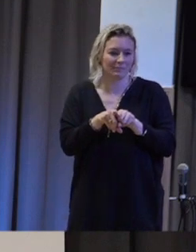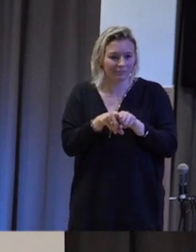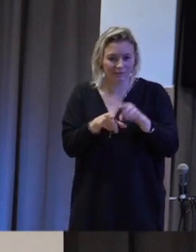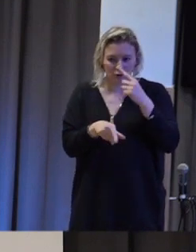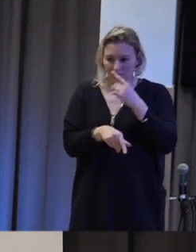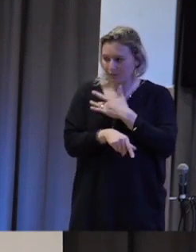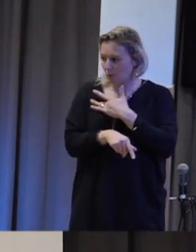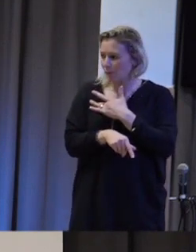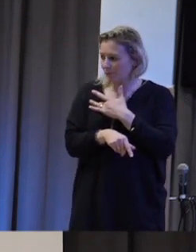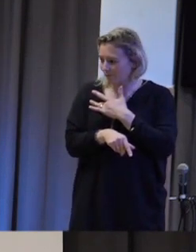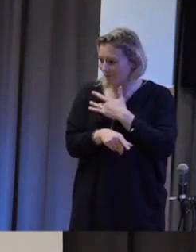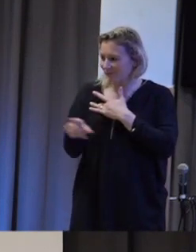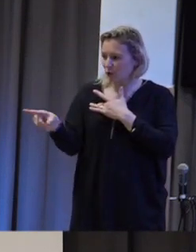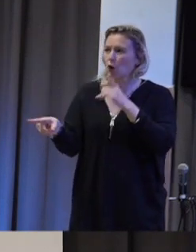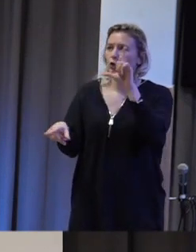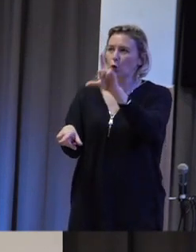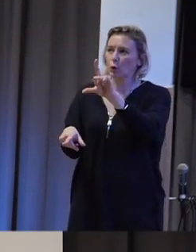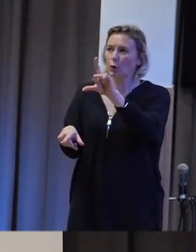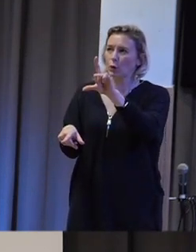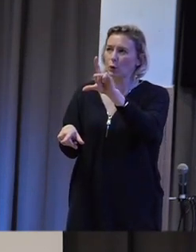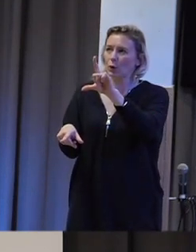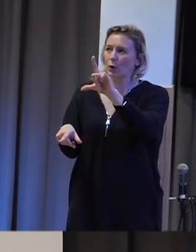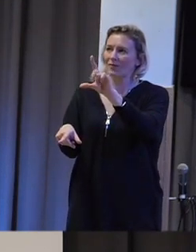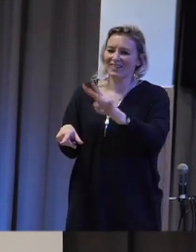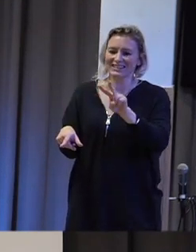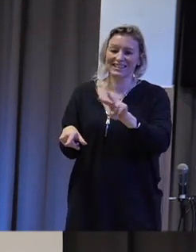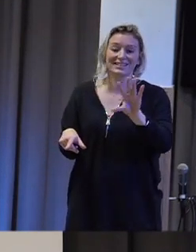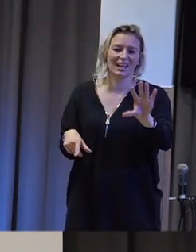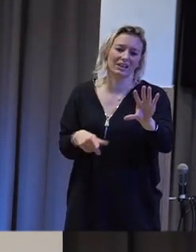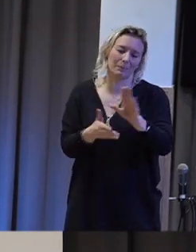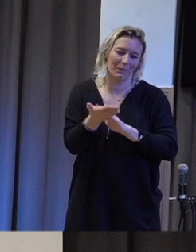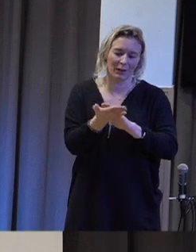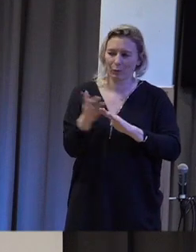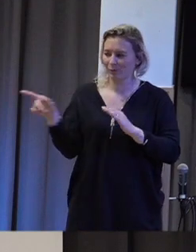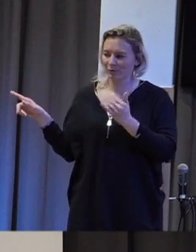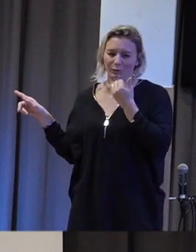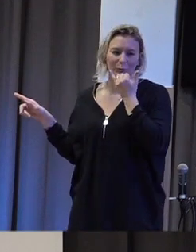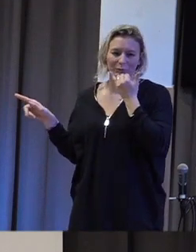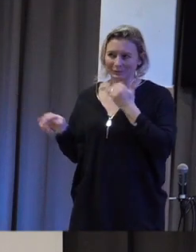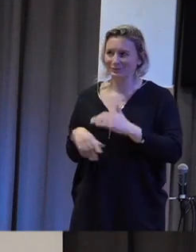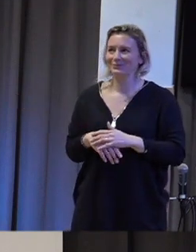5. 2, 5. Ah oui, moi j'ai dit 2, 15. Ah oui, 2, 5. Ouais, ouais, ouais.